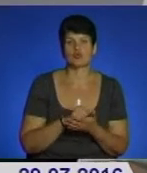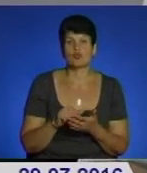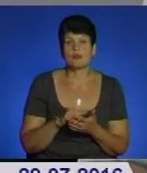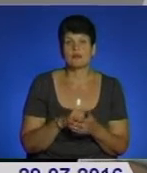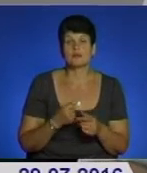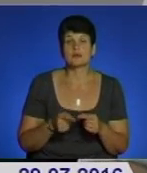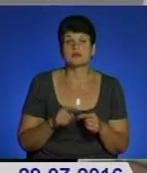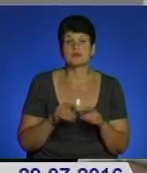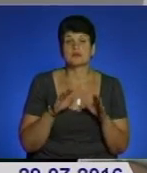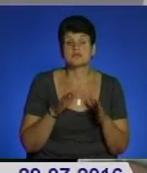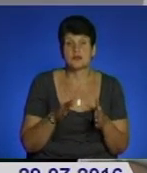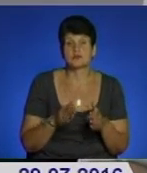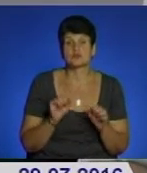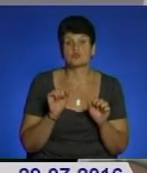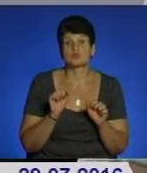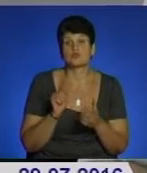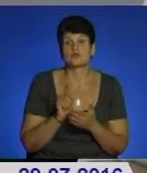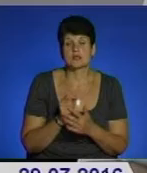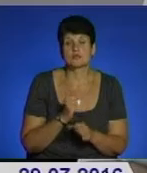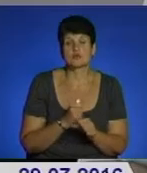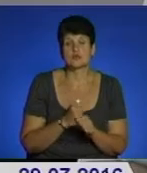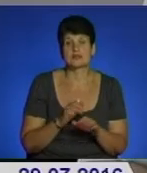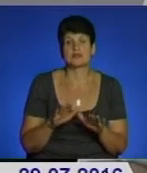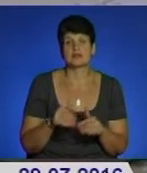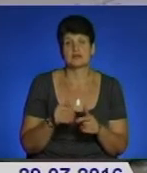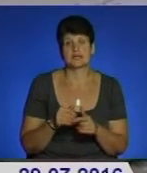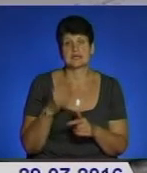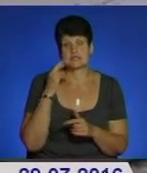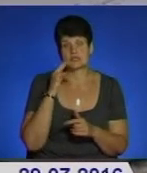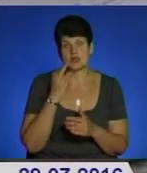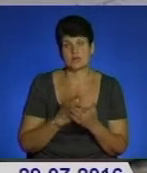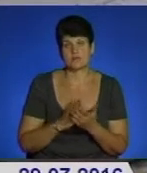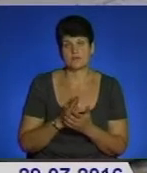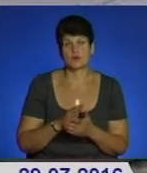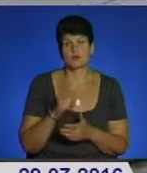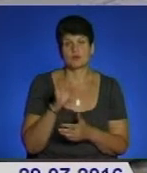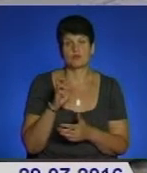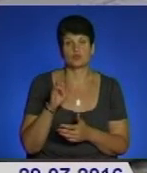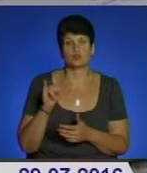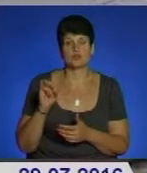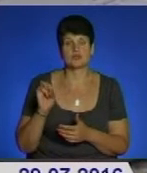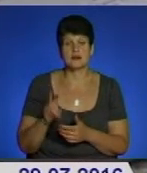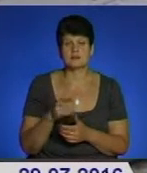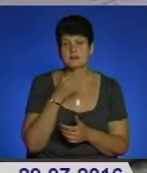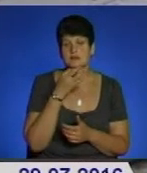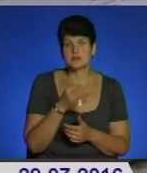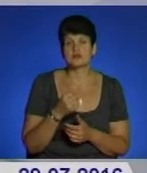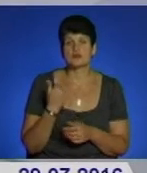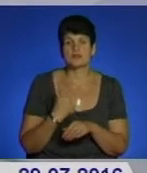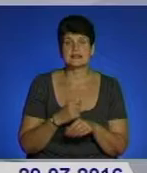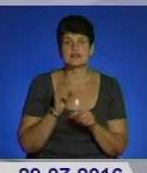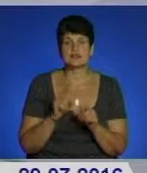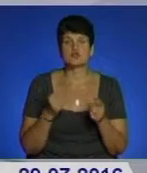де змушені працювати, надавати сексуальні послуги. Олександр Буняк наголосив, що одне з основних завдань сьогодні